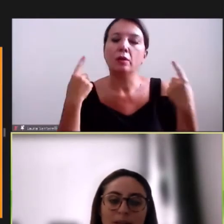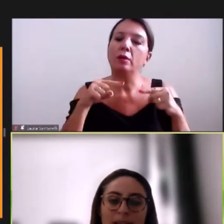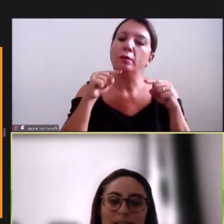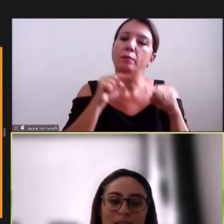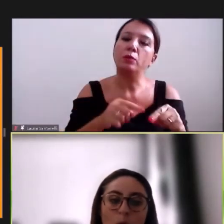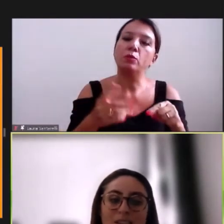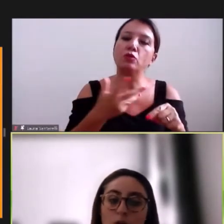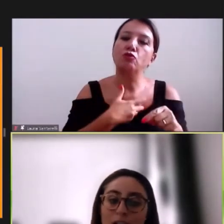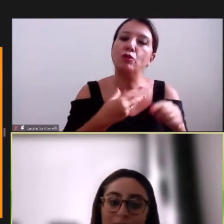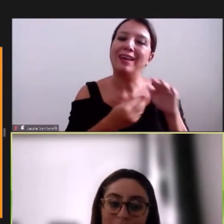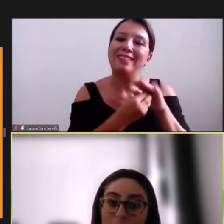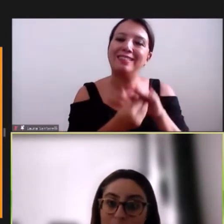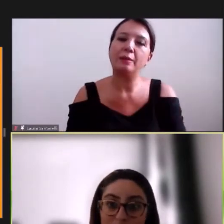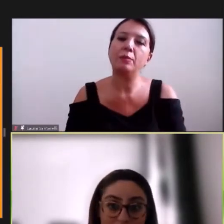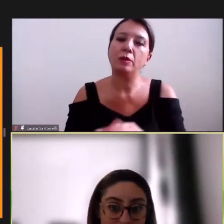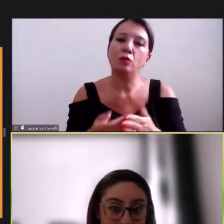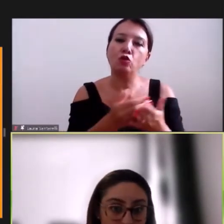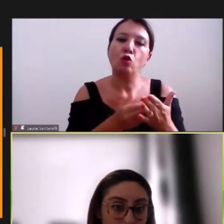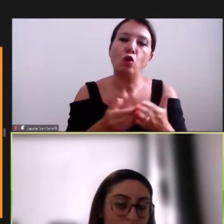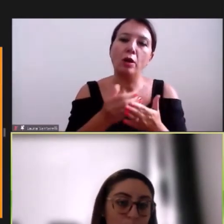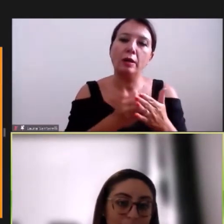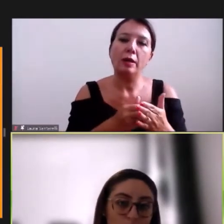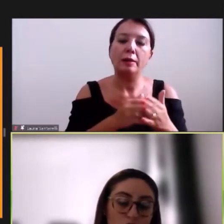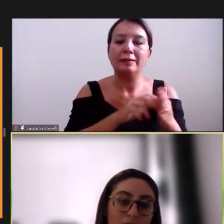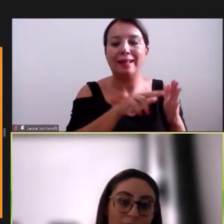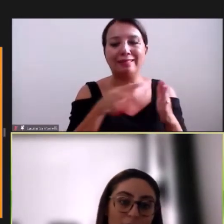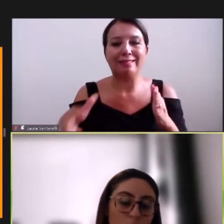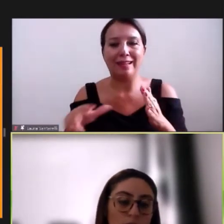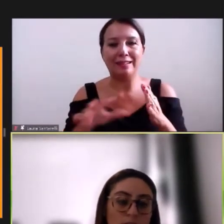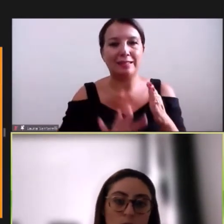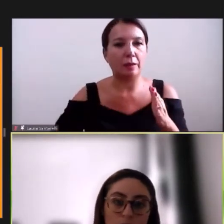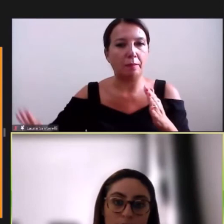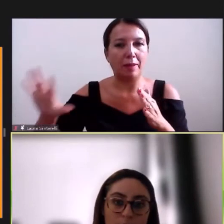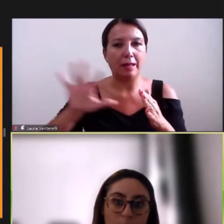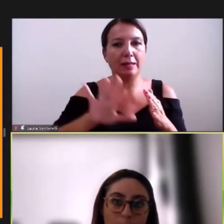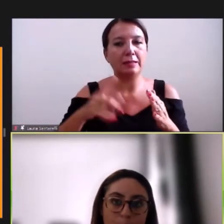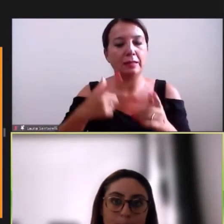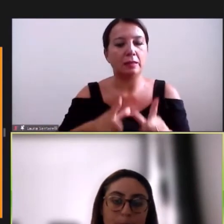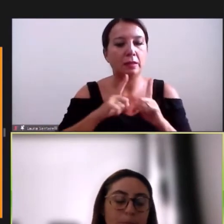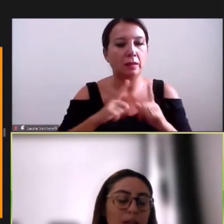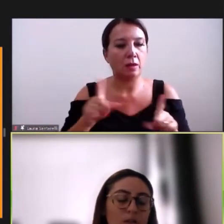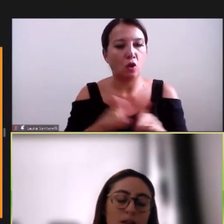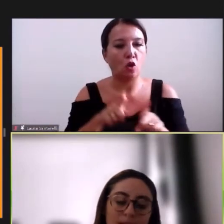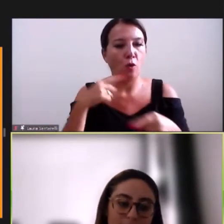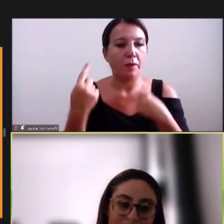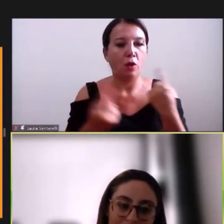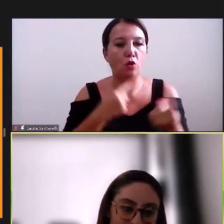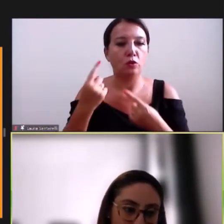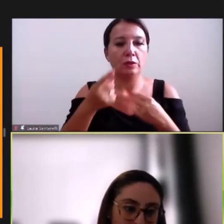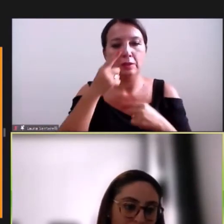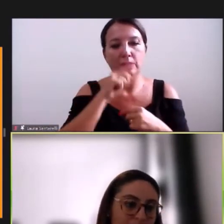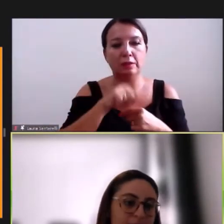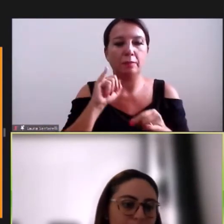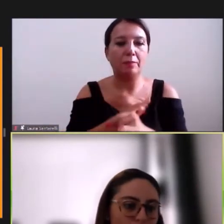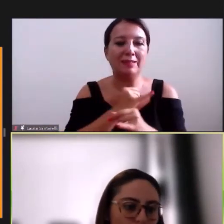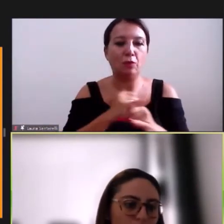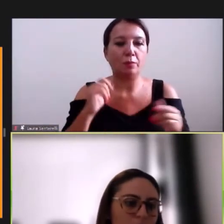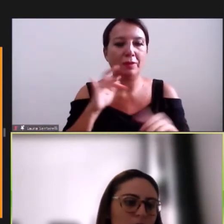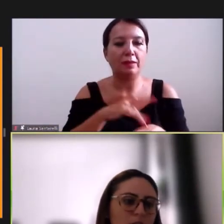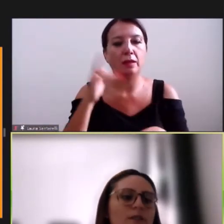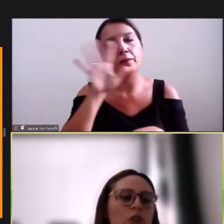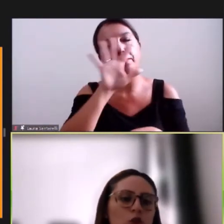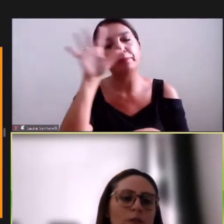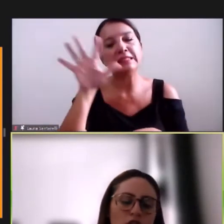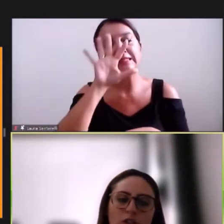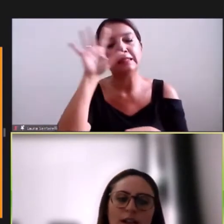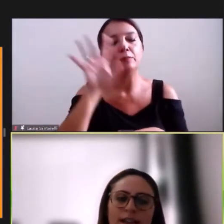una dipendenza quasi totale da paesi terzi, quindi ponendoci anche in condizioni particolarmente delicate. Ad esempio